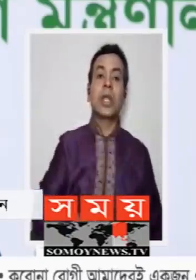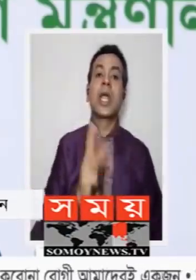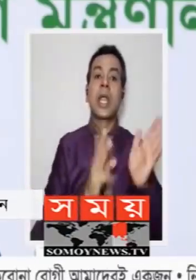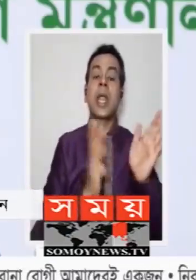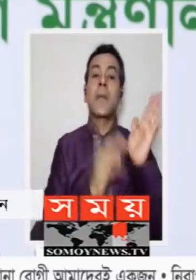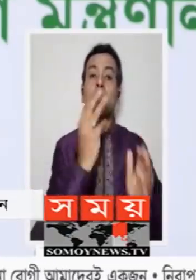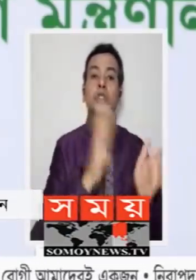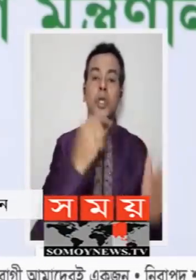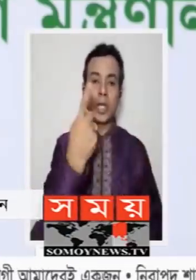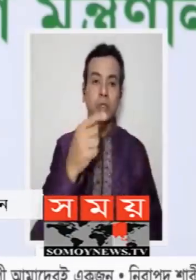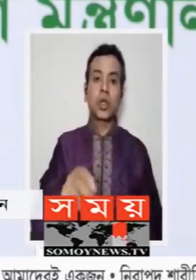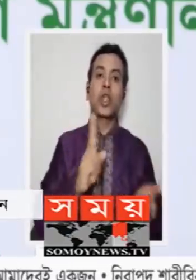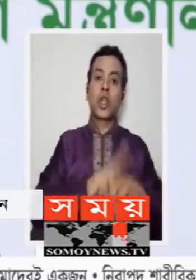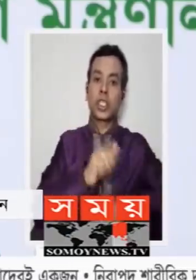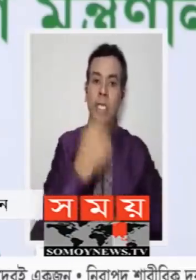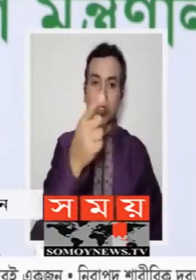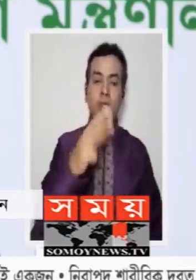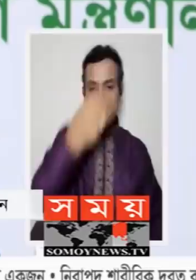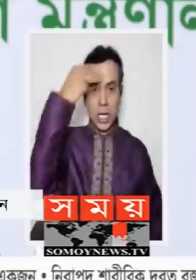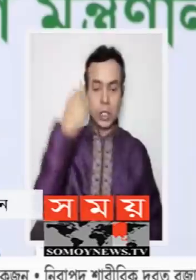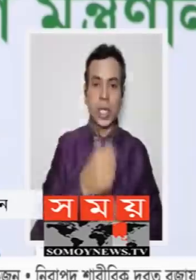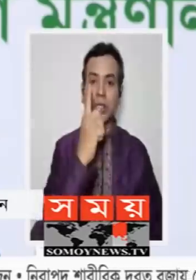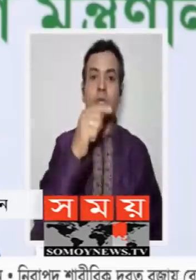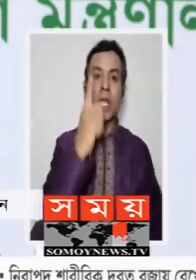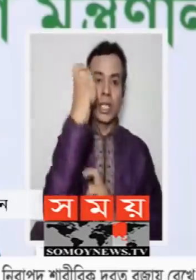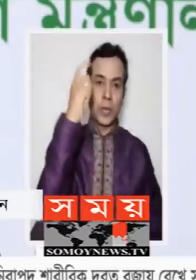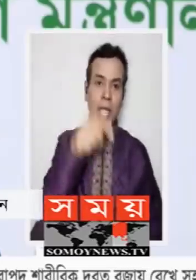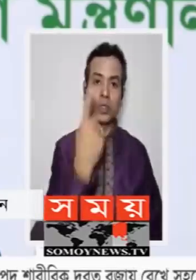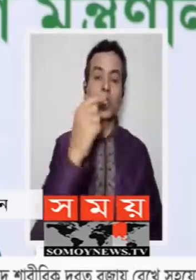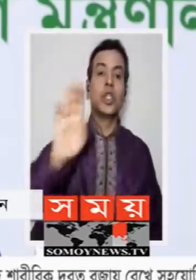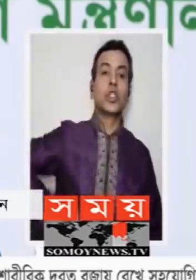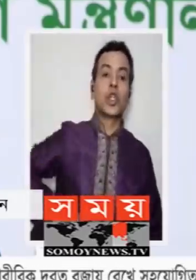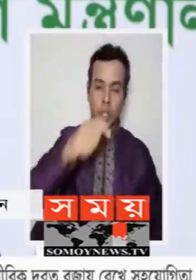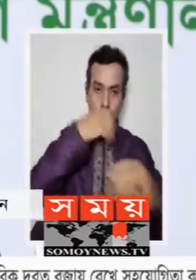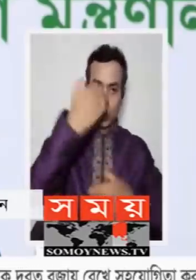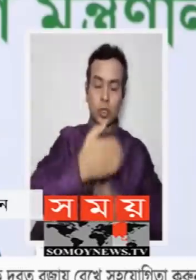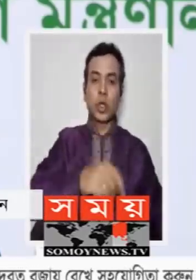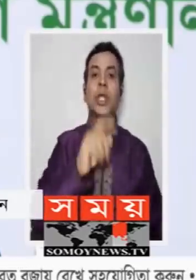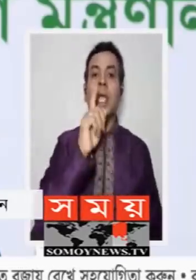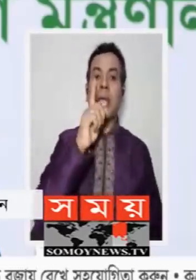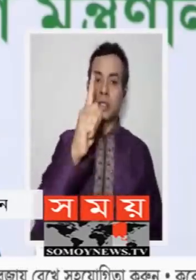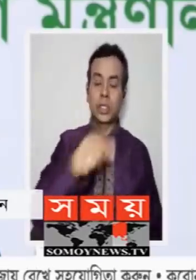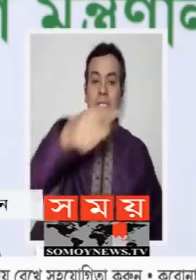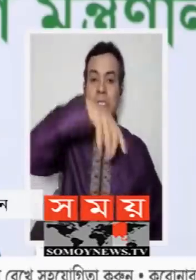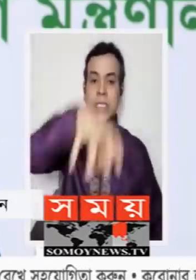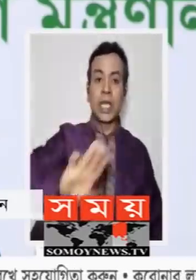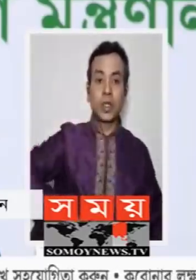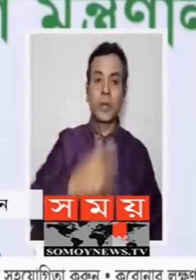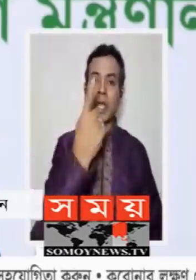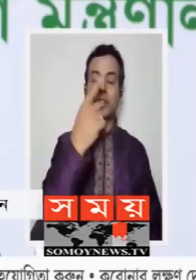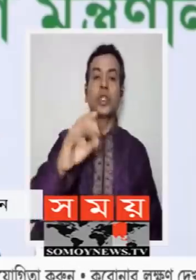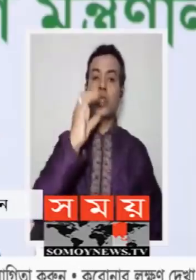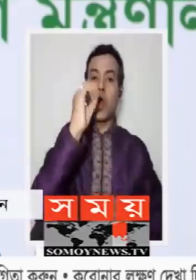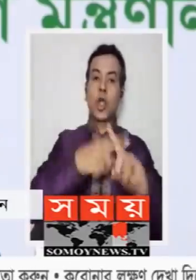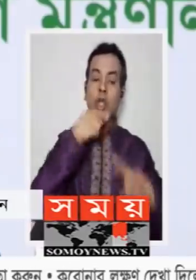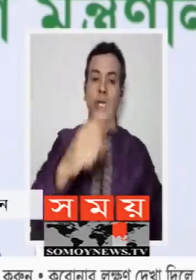আমরা ভাগ করলে দেখি, ঢাকা সিটিতে 3 জন, ঢাকা জেলায় 7 জন, মুন্সিগঞ্জে 1 জন, নরসিংদীতে 1 জন,